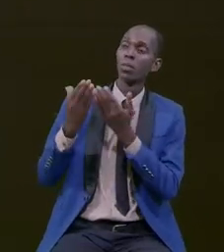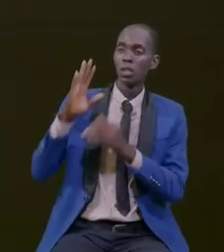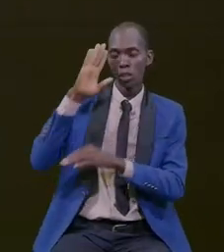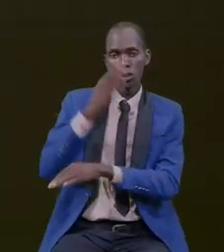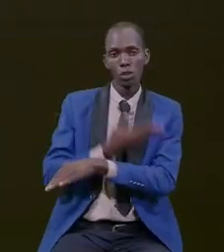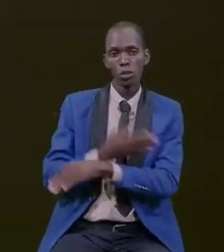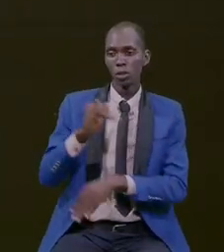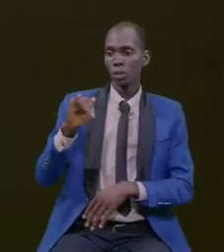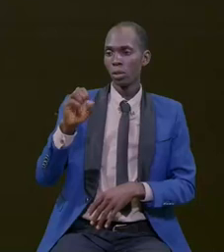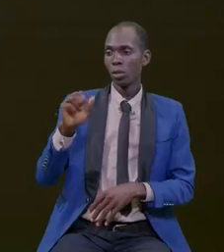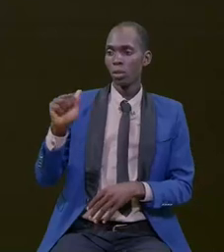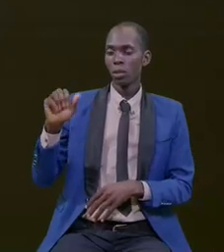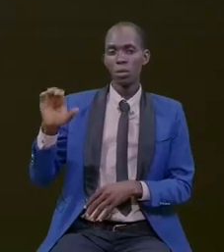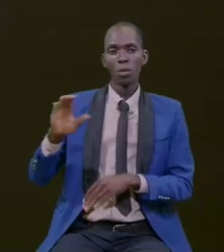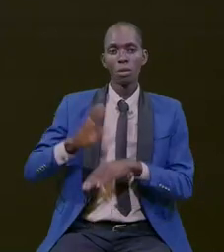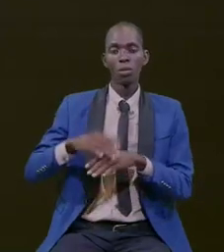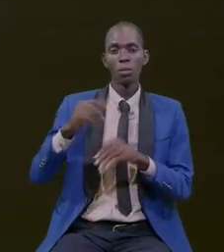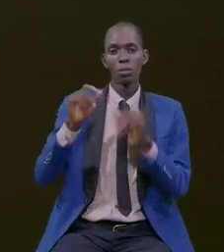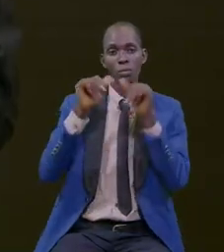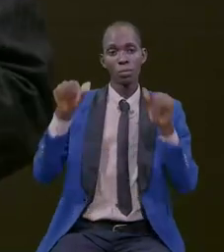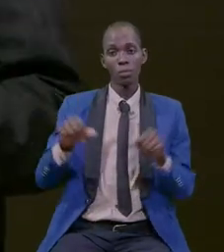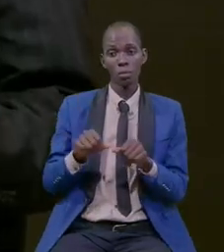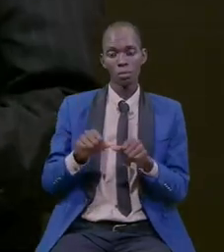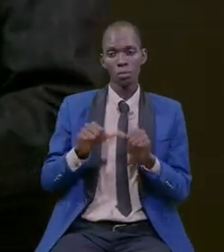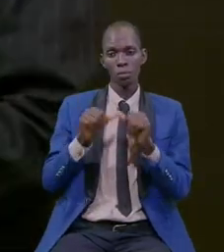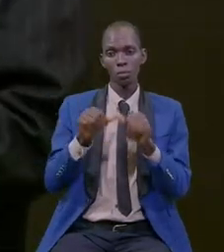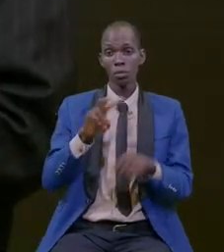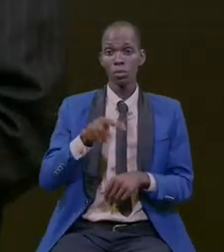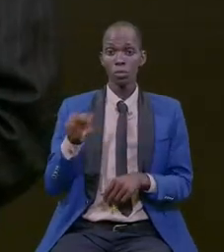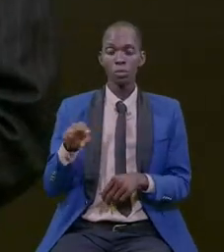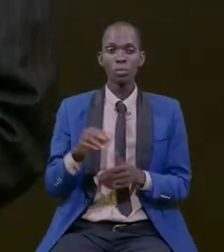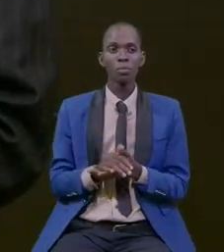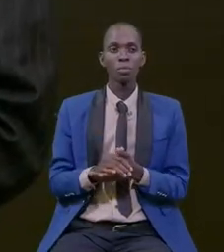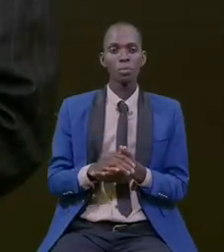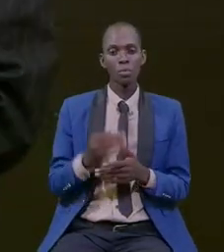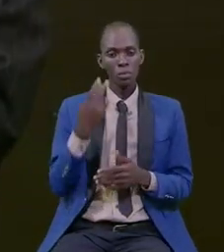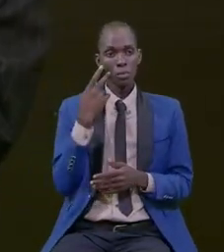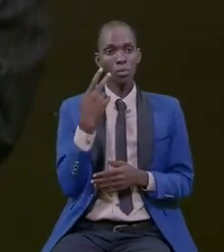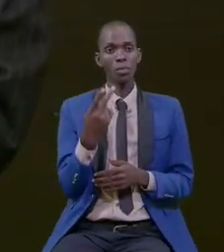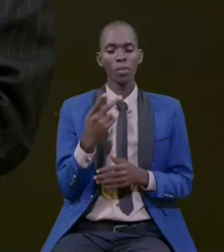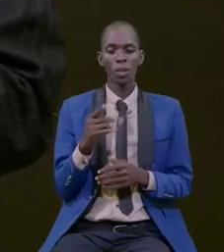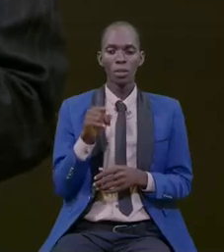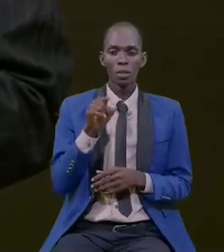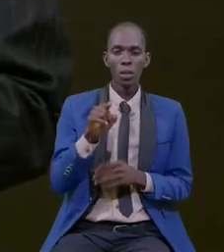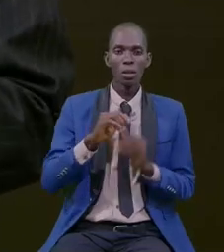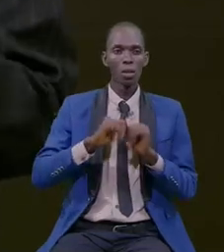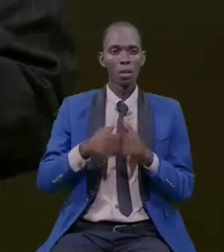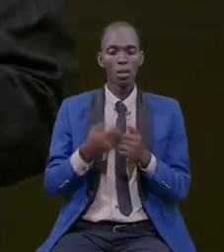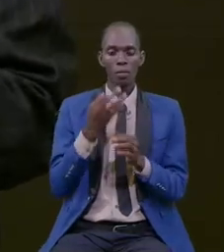l'ôtel 22 tu vois que la foi